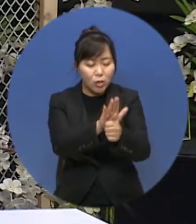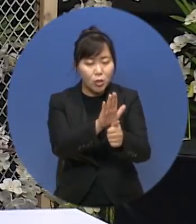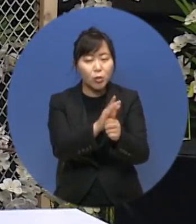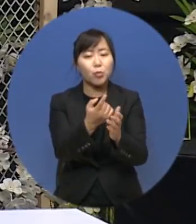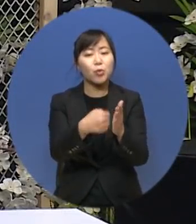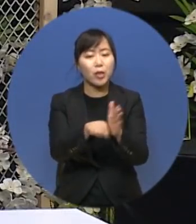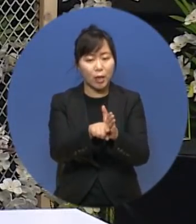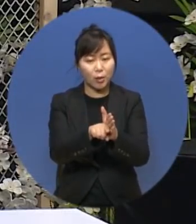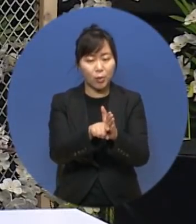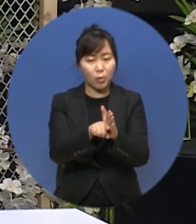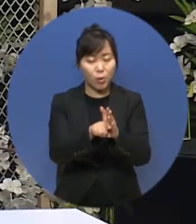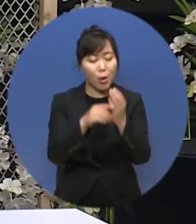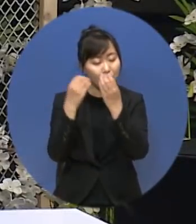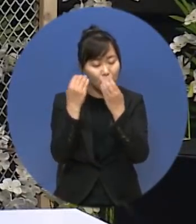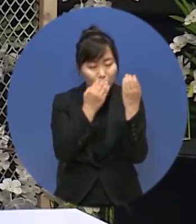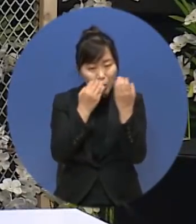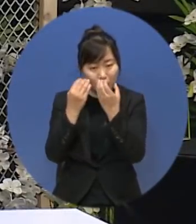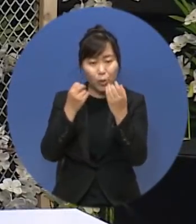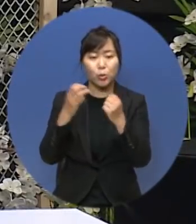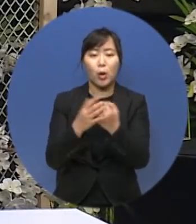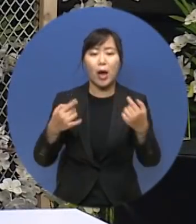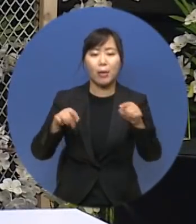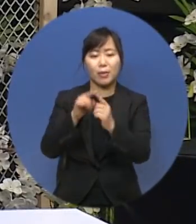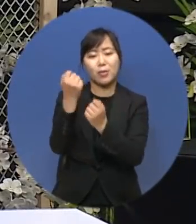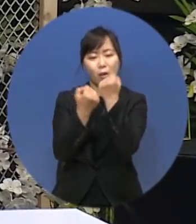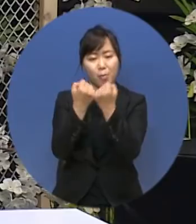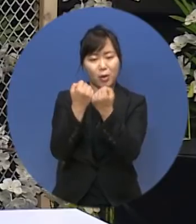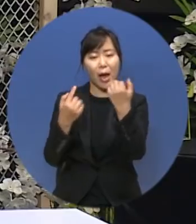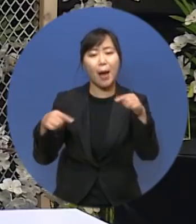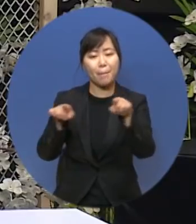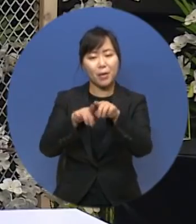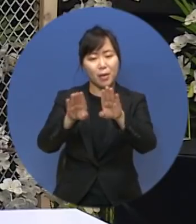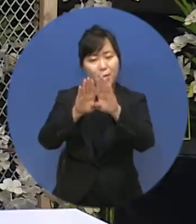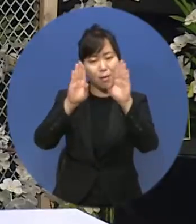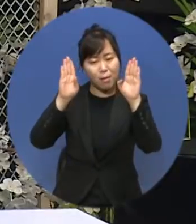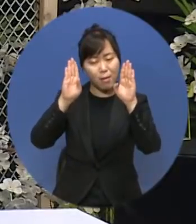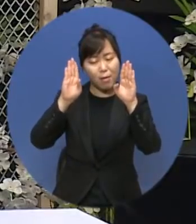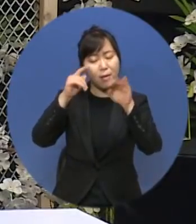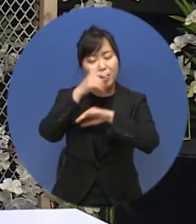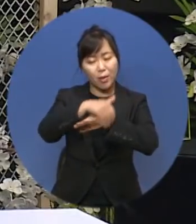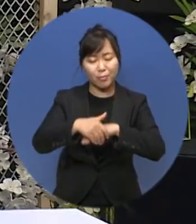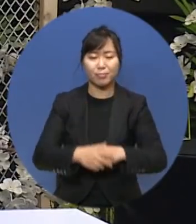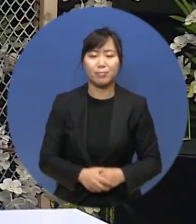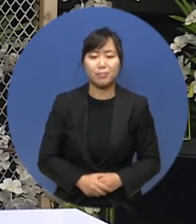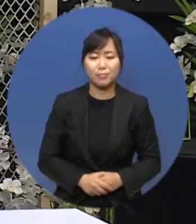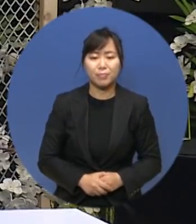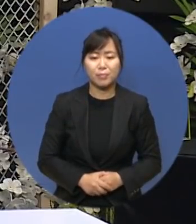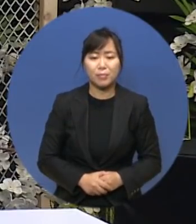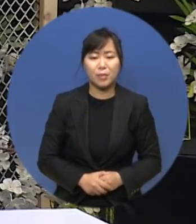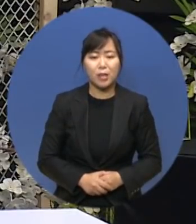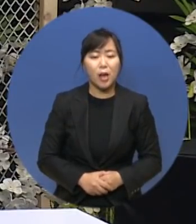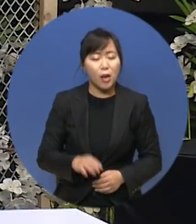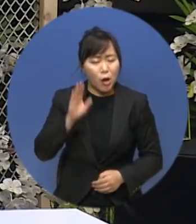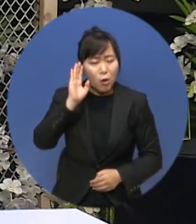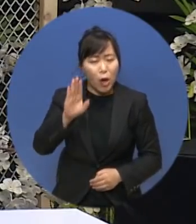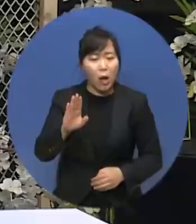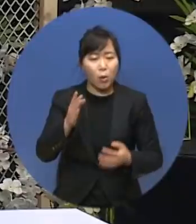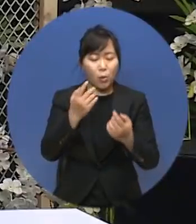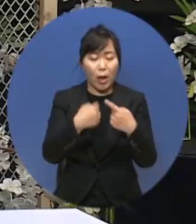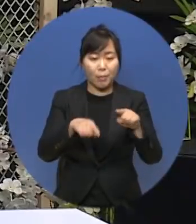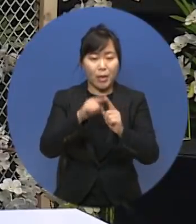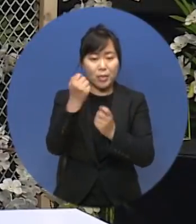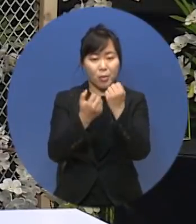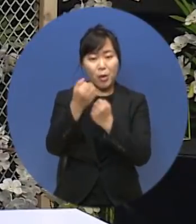지원을 위한 공연과 공동 설명회를 한번 개최해 보고자 합니다. 후반기에 이